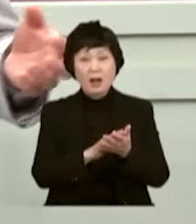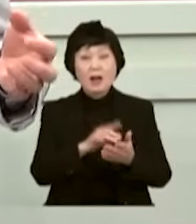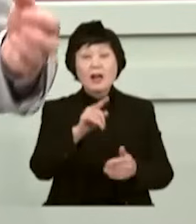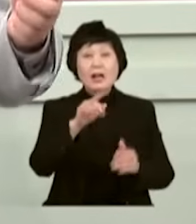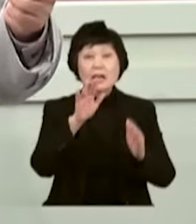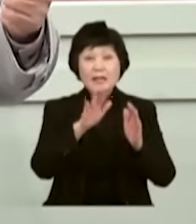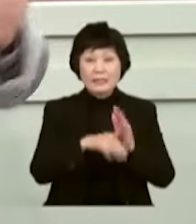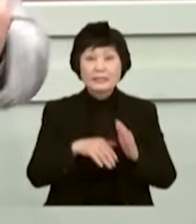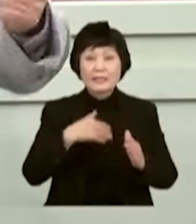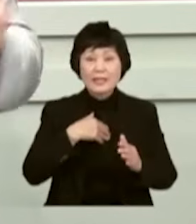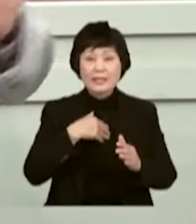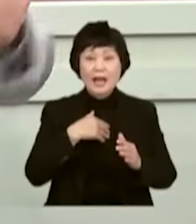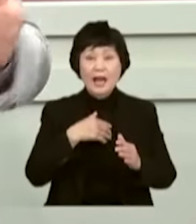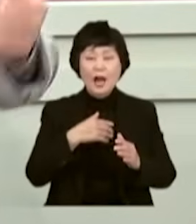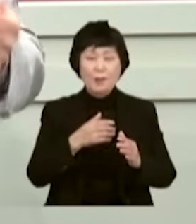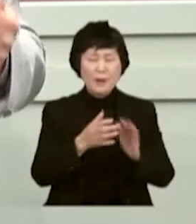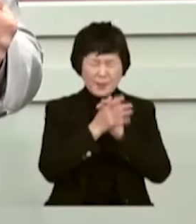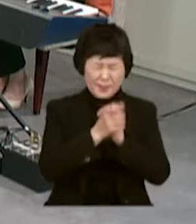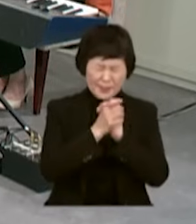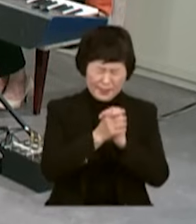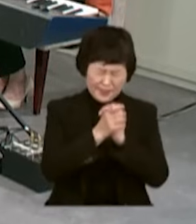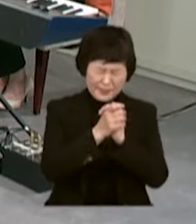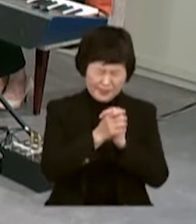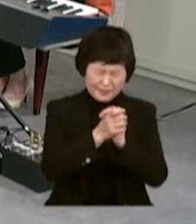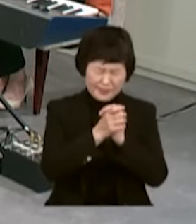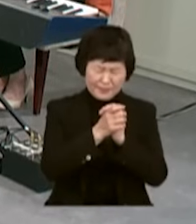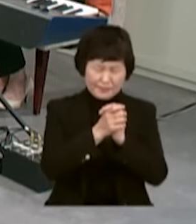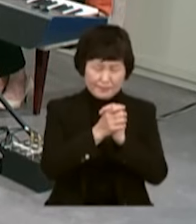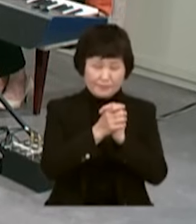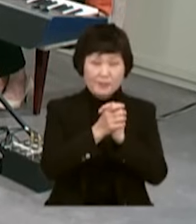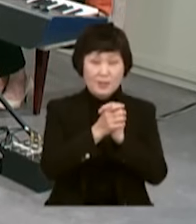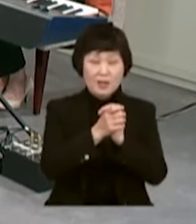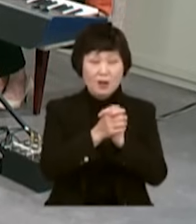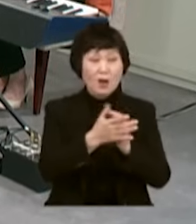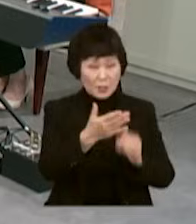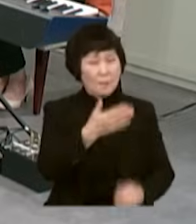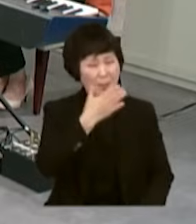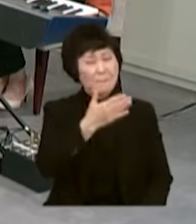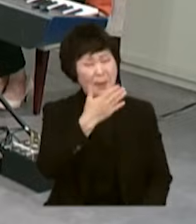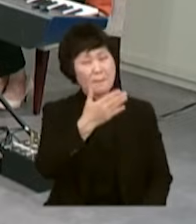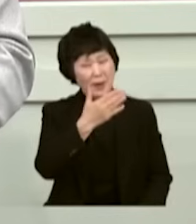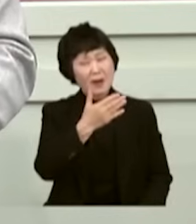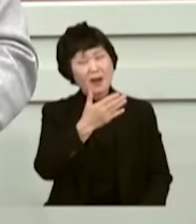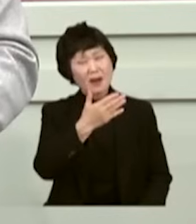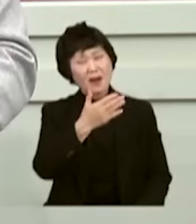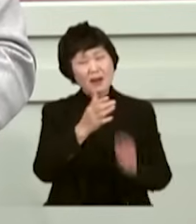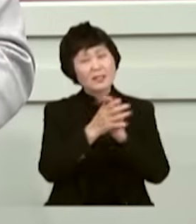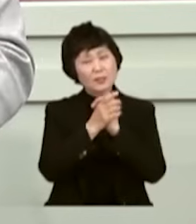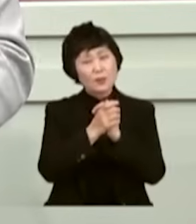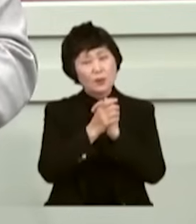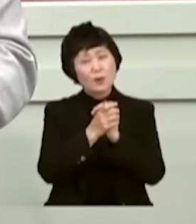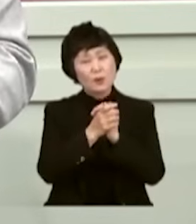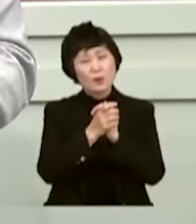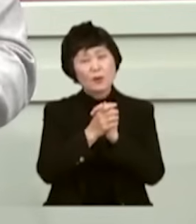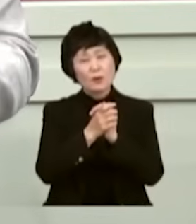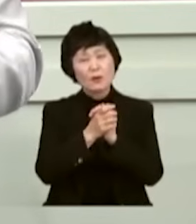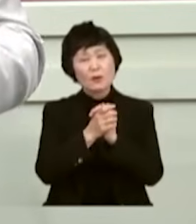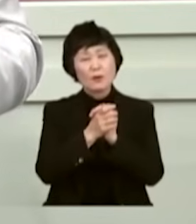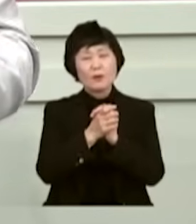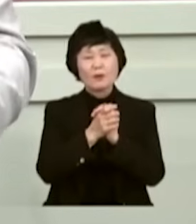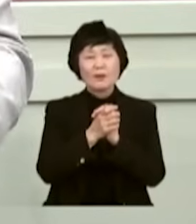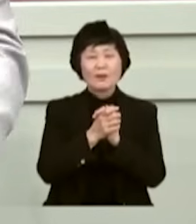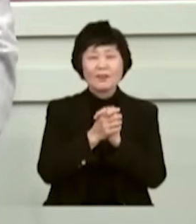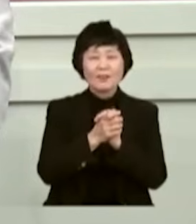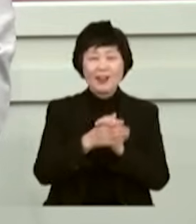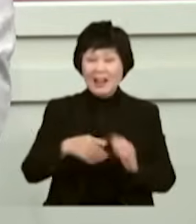독서실 다 보내고. 기도를 그 통성 기도를 막 해줬어요. 넌 된다 하면서. 근데 무조건 된대요. 그 다음 안 되면서